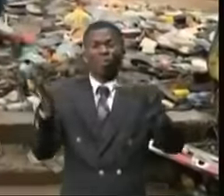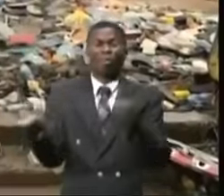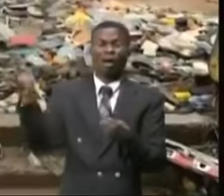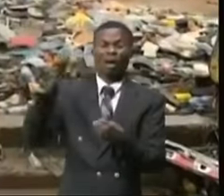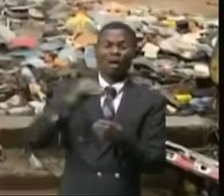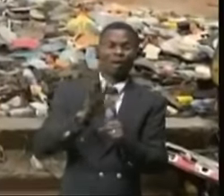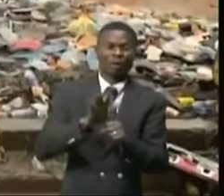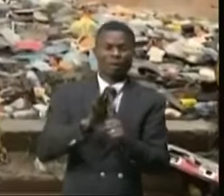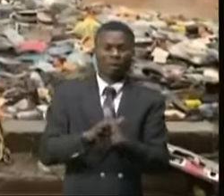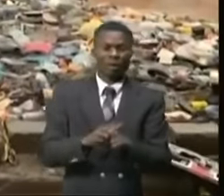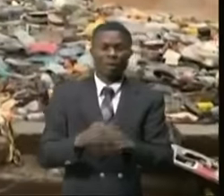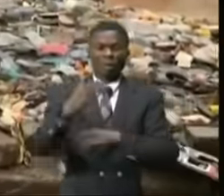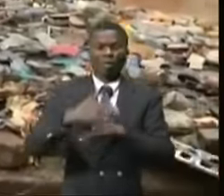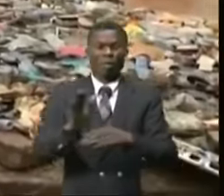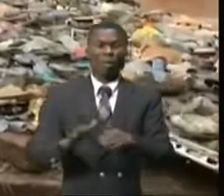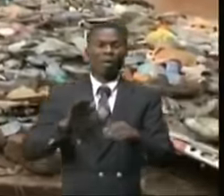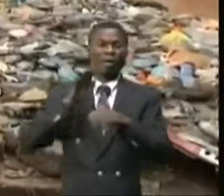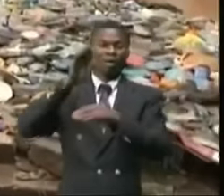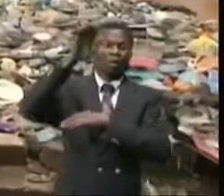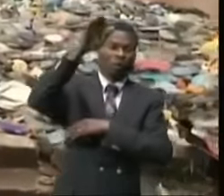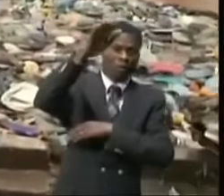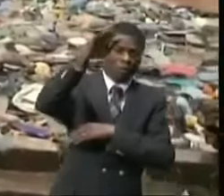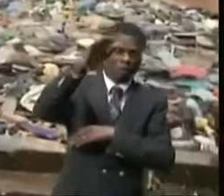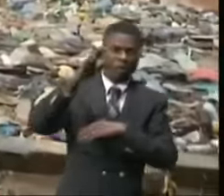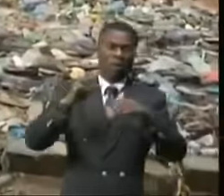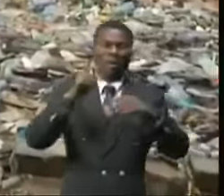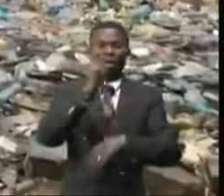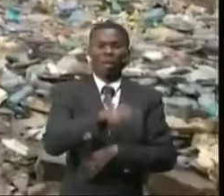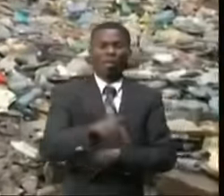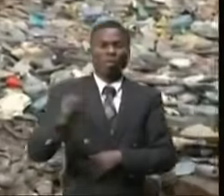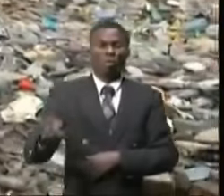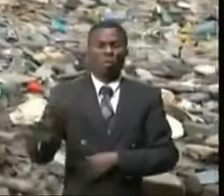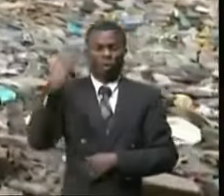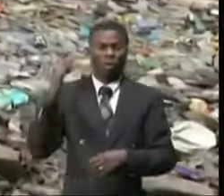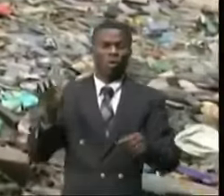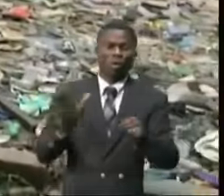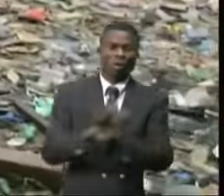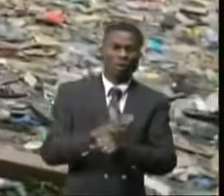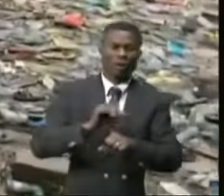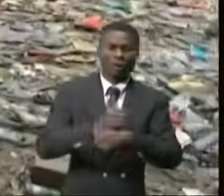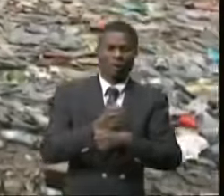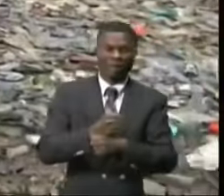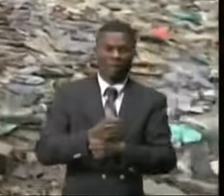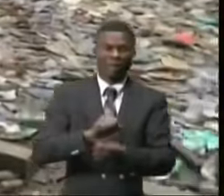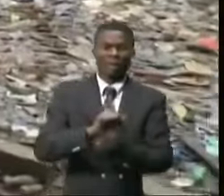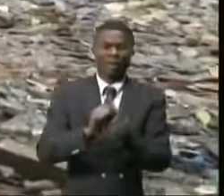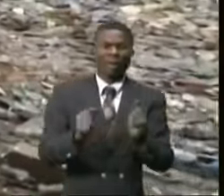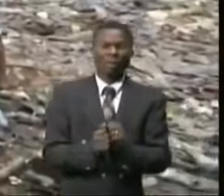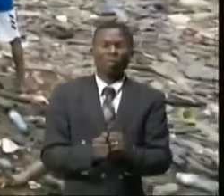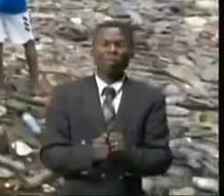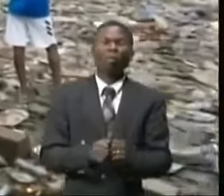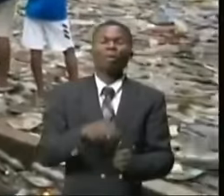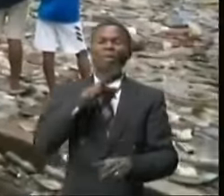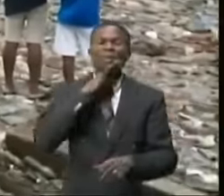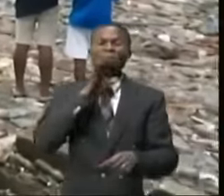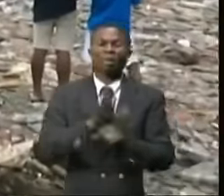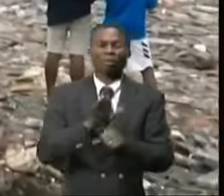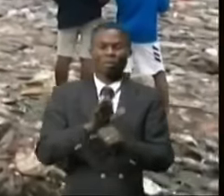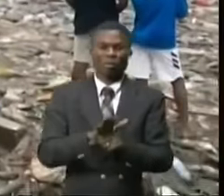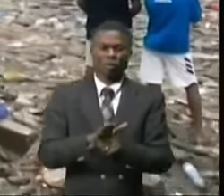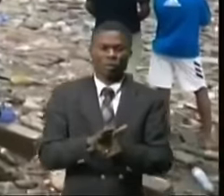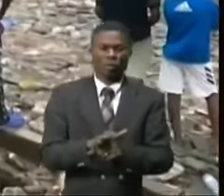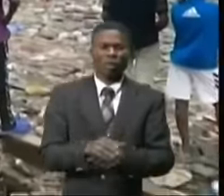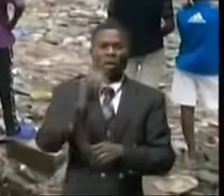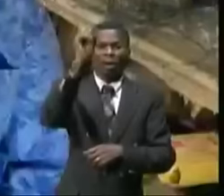Près du saut de mouton de pompage, un autre débordement de eaux a créé ces états d'immondices constitués